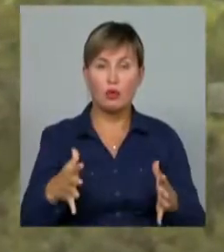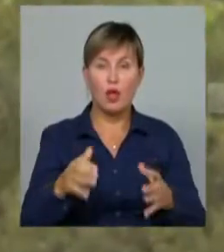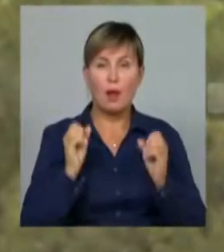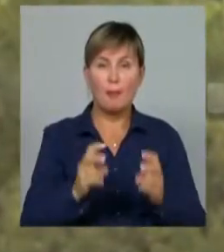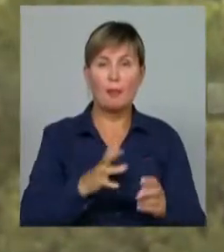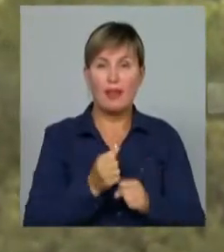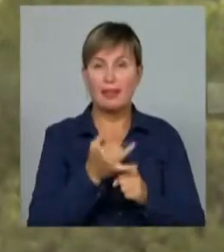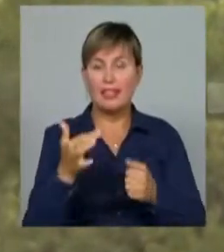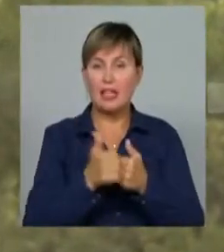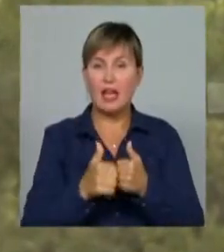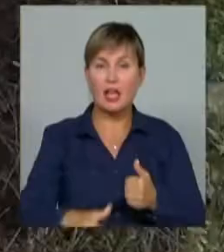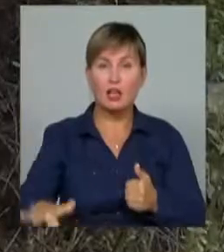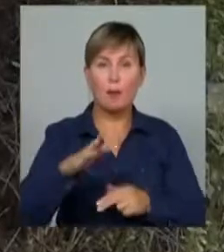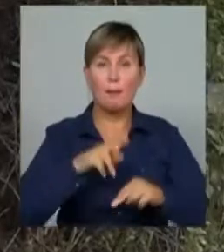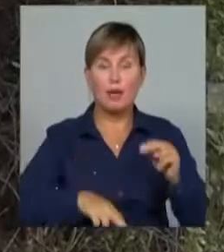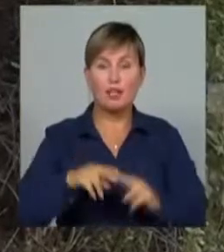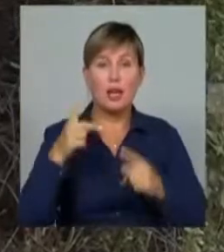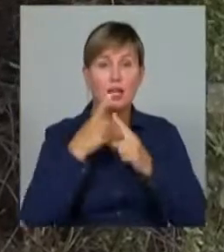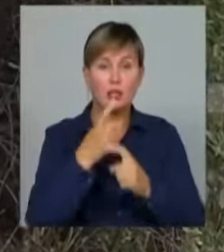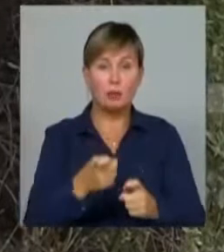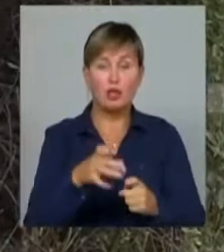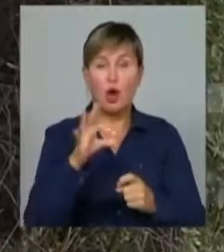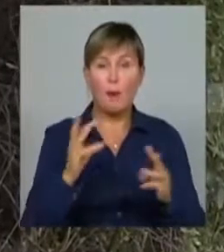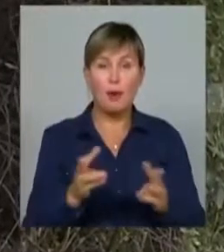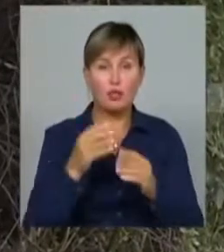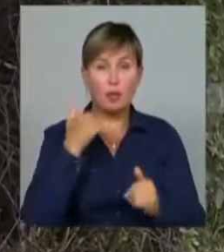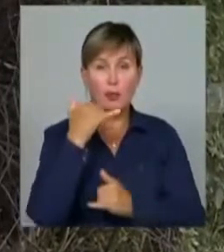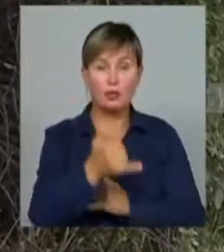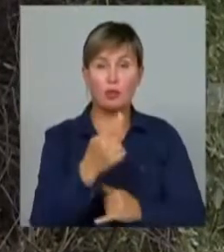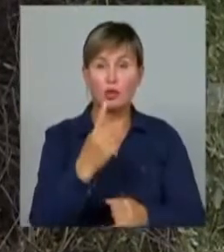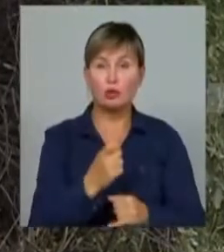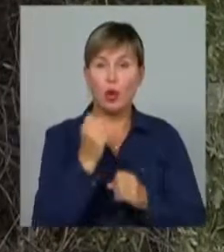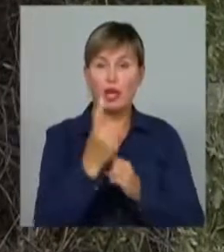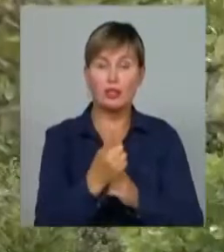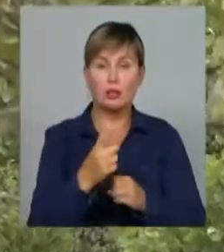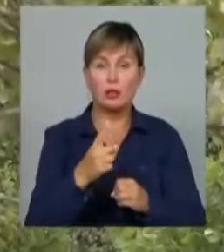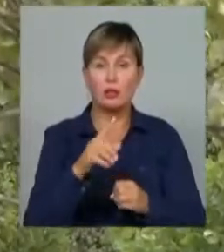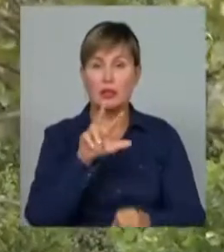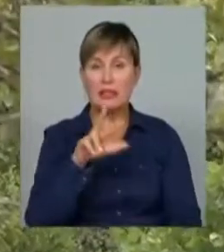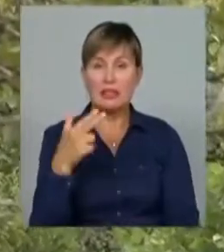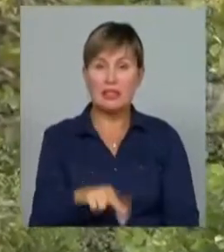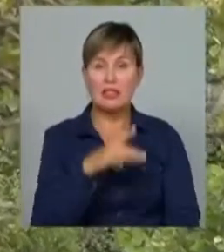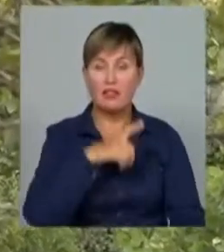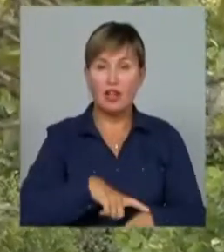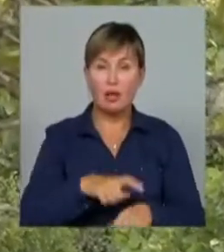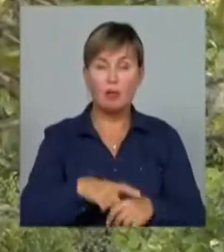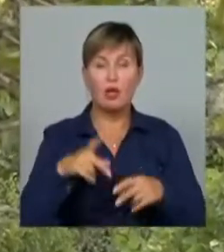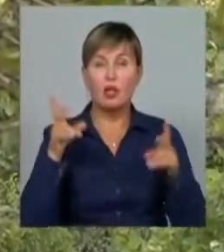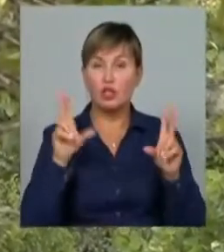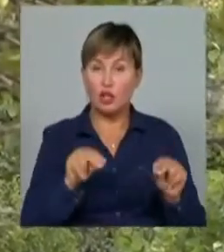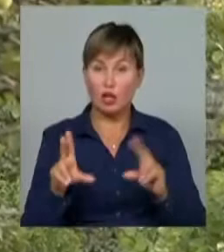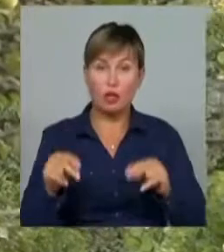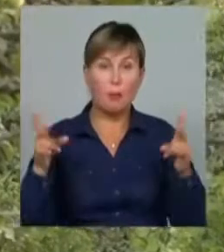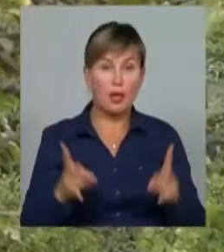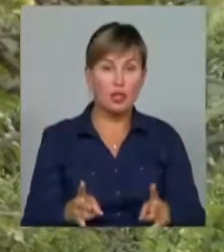оказались несколько близлежащих построек. Сообщение о пожаре поступило на 101 в половине четвертого. К счастью, жертв и пострадавших